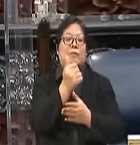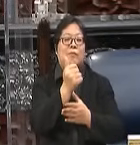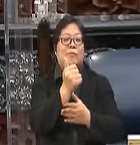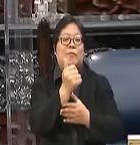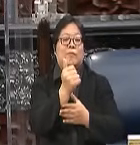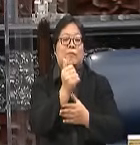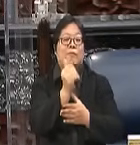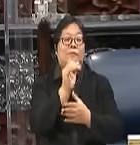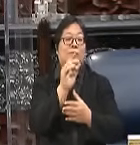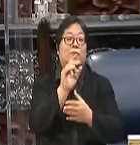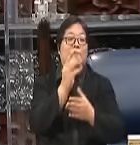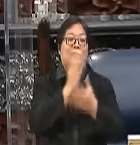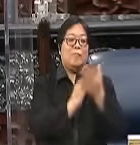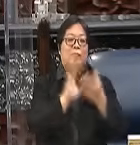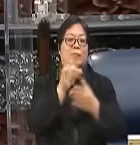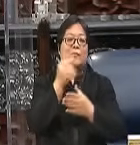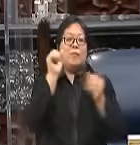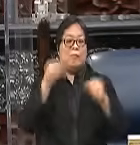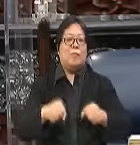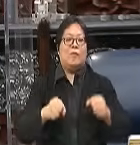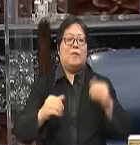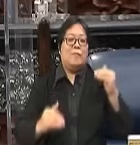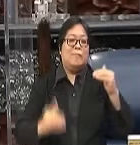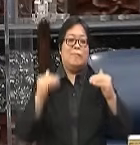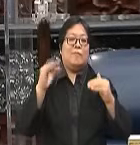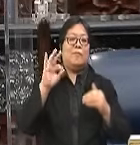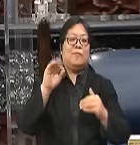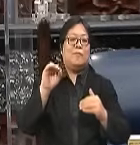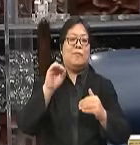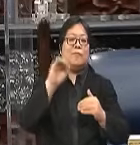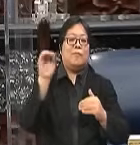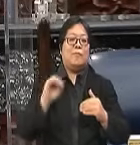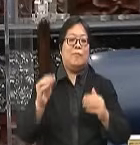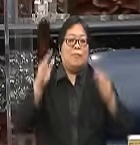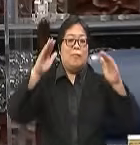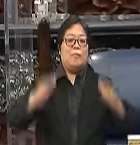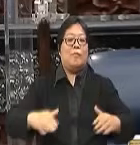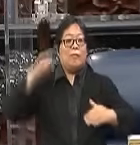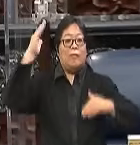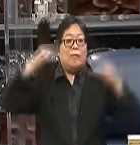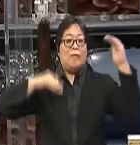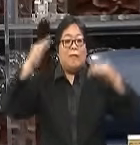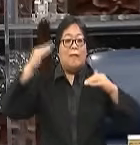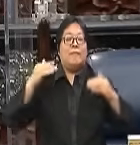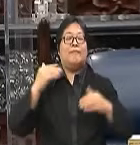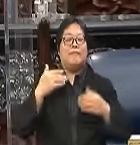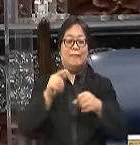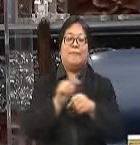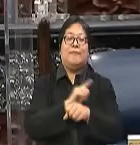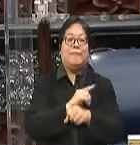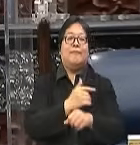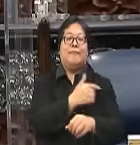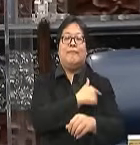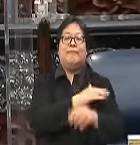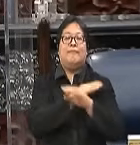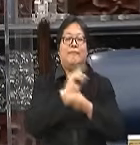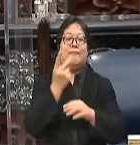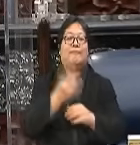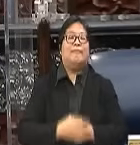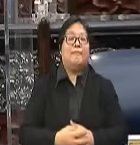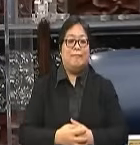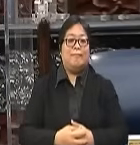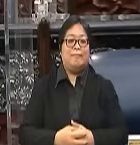ataupun myth of How togel 91 setelah duduk di wasile akan lengkap diizinkannya